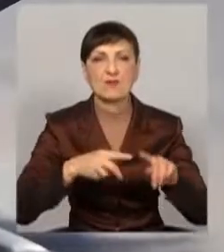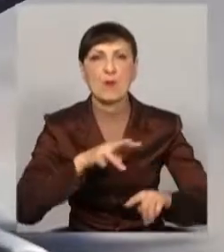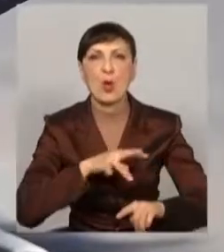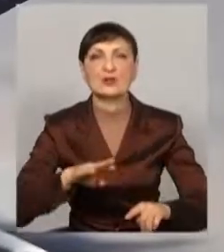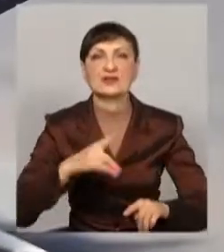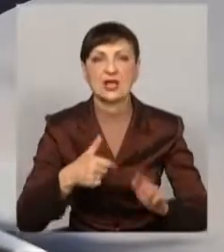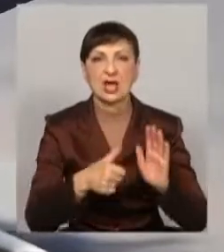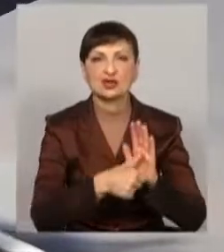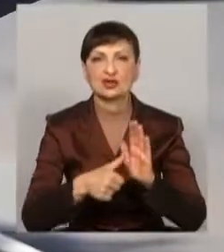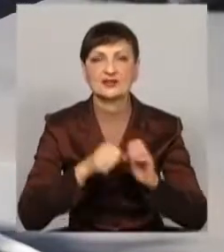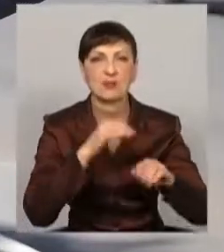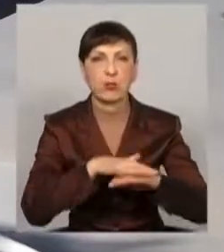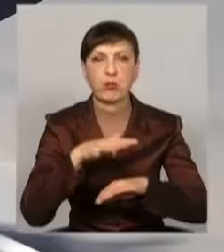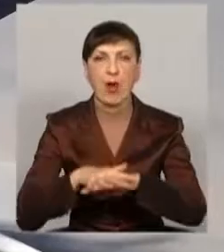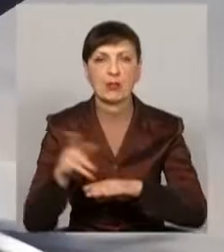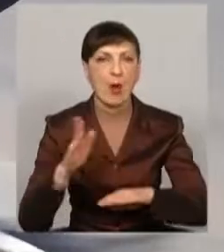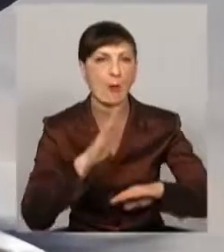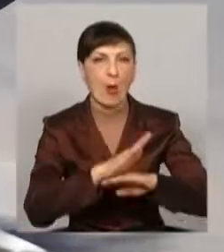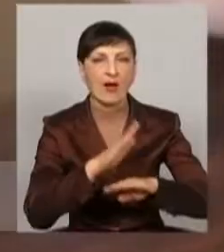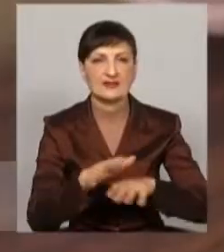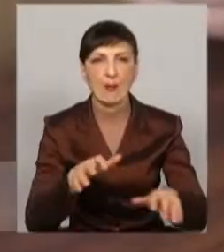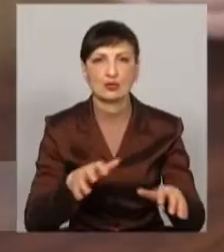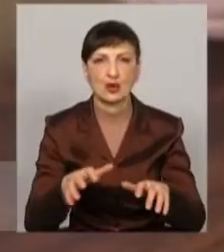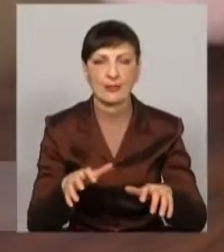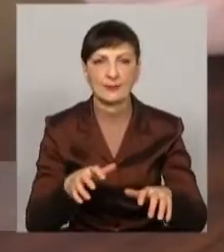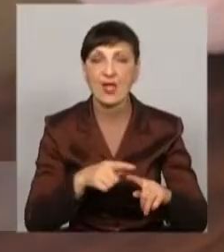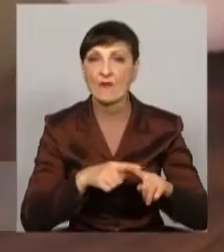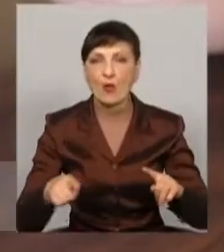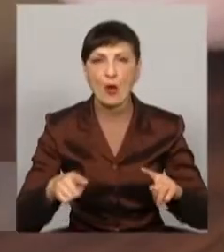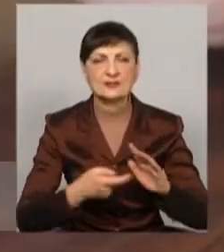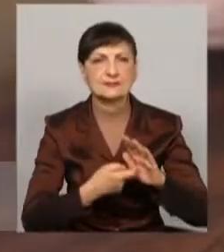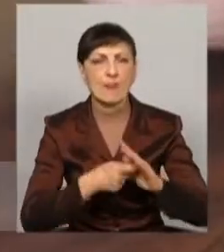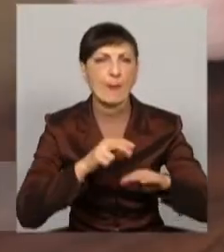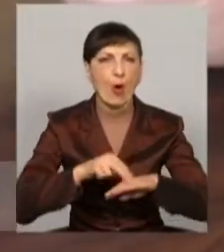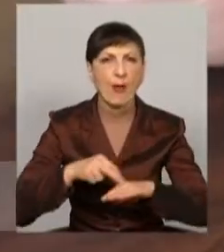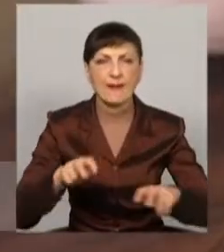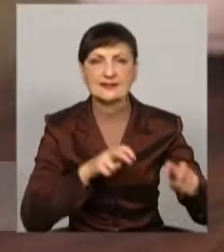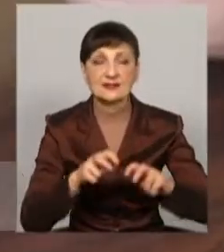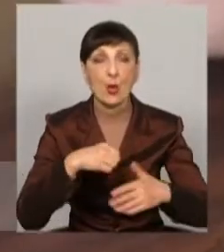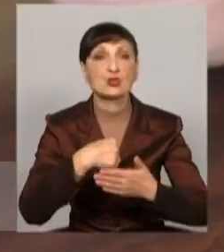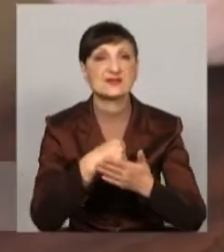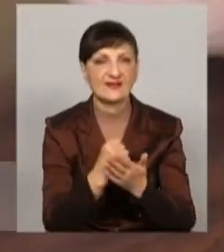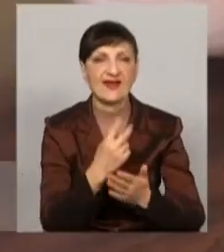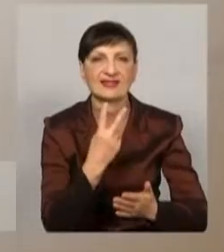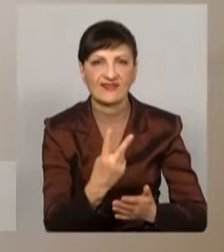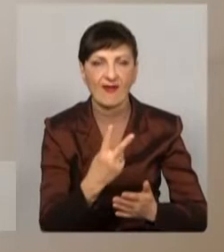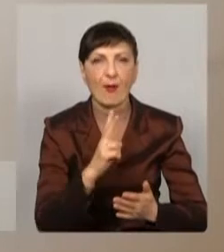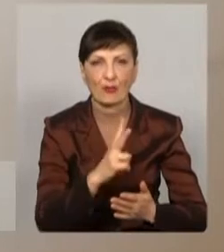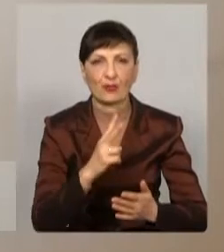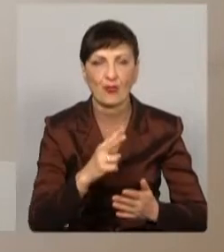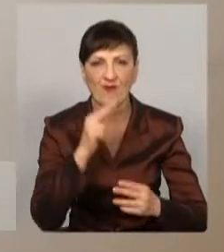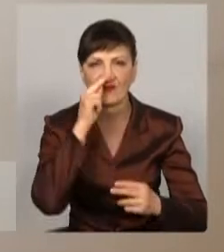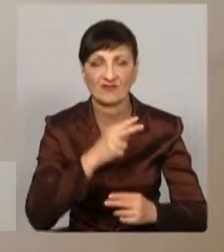тенге в 6 банках по указанию аферистов. В ходе оперативно-розыскных мероприятий полицейские установили 2 правонарушителей.